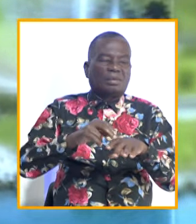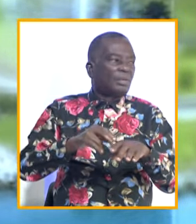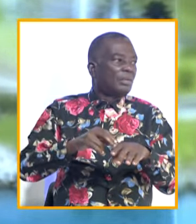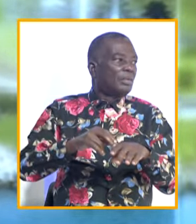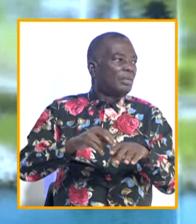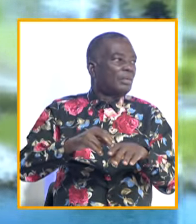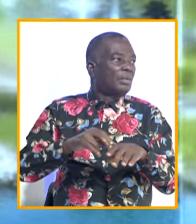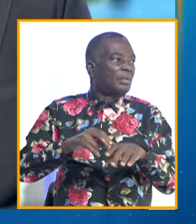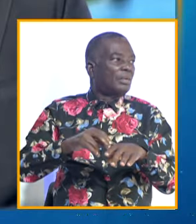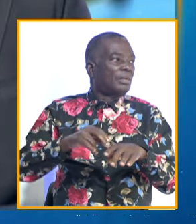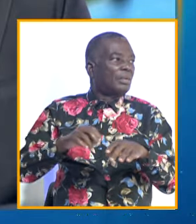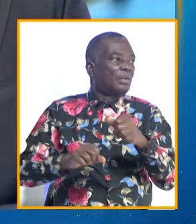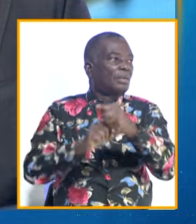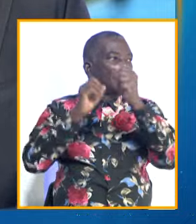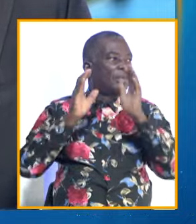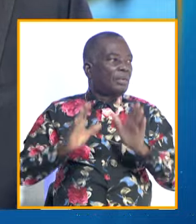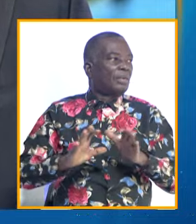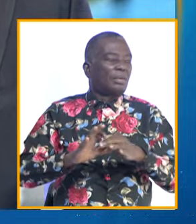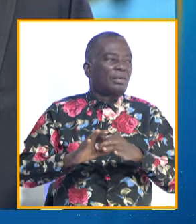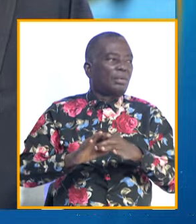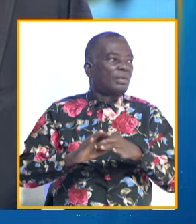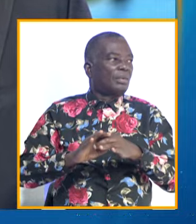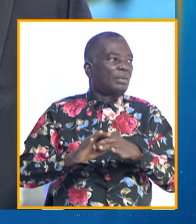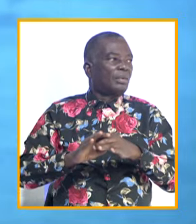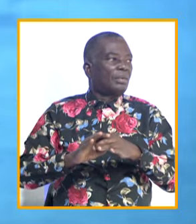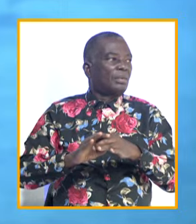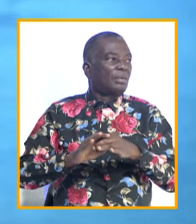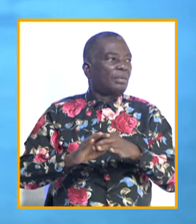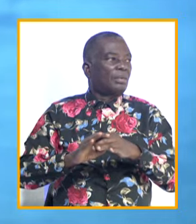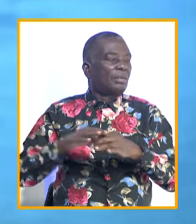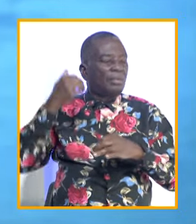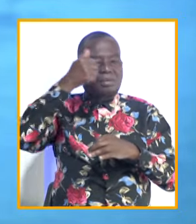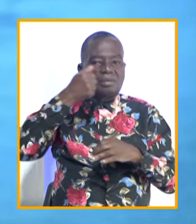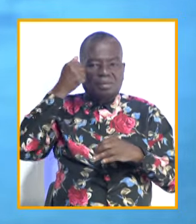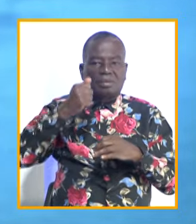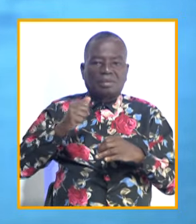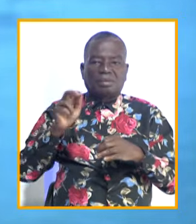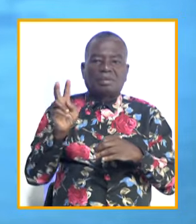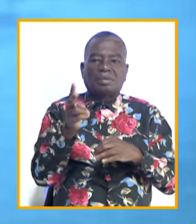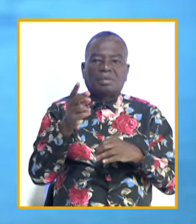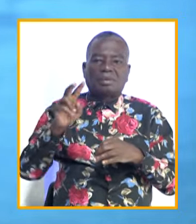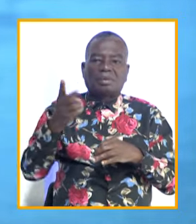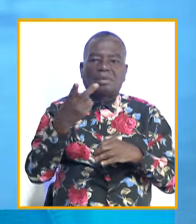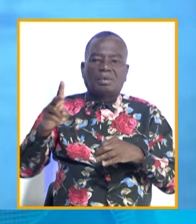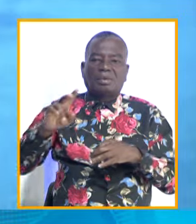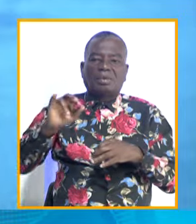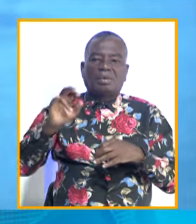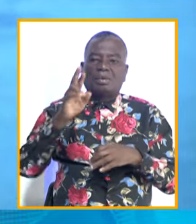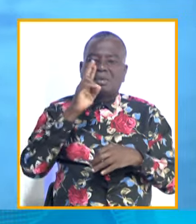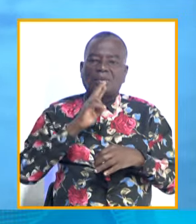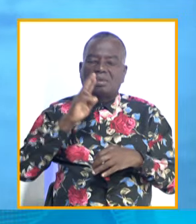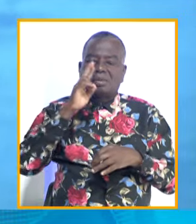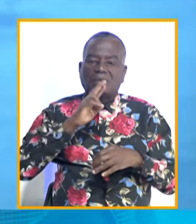Eh bien Marine, les supporters de l'Africa Sport d'Abidjan devront encore patienter avant de voir leur club retrouver l'élite du